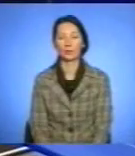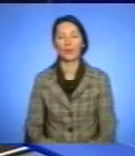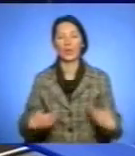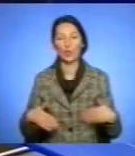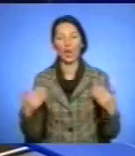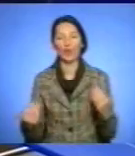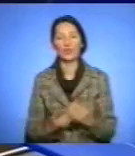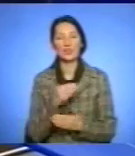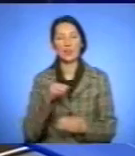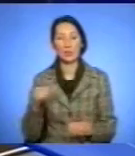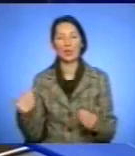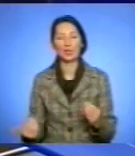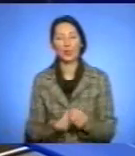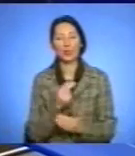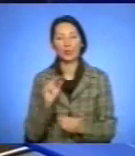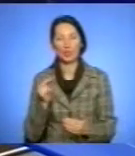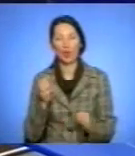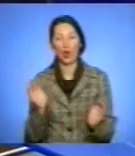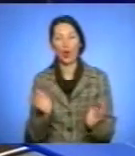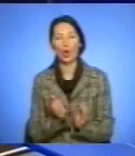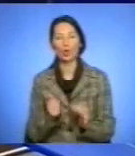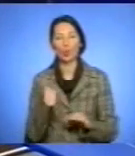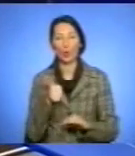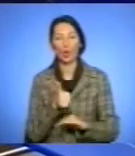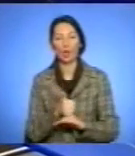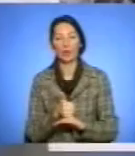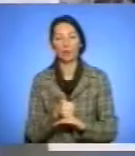Вітаю вістити тебе з новинами четверга. Коротко про головне.